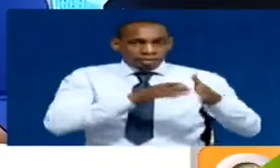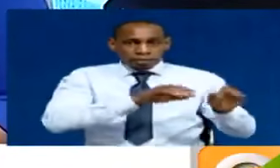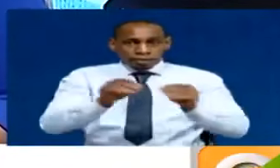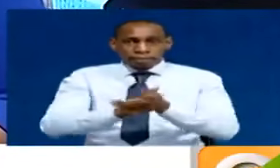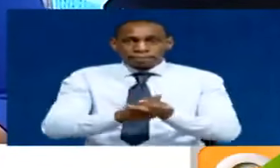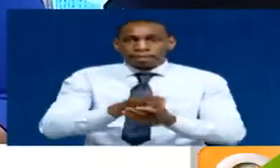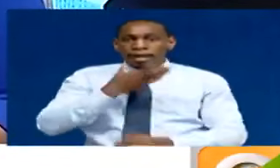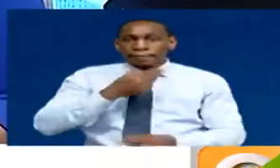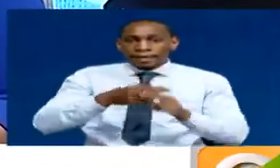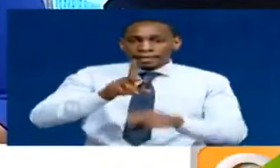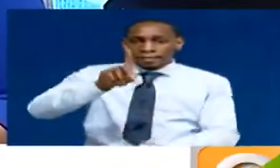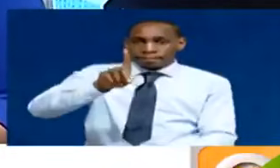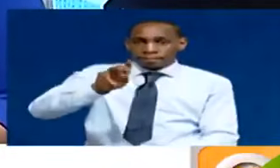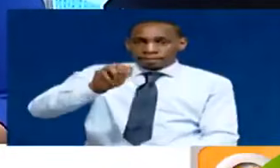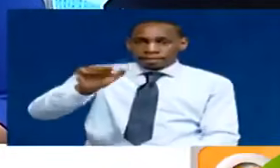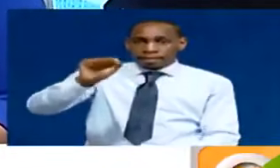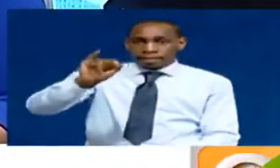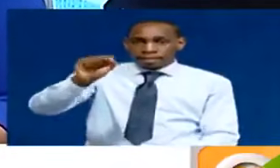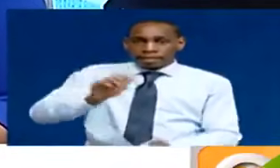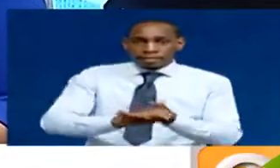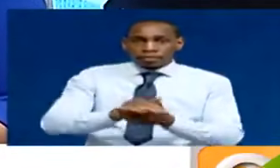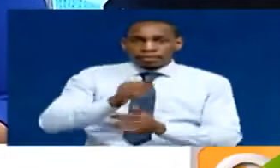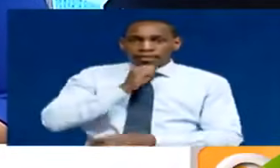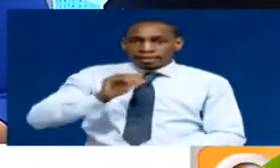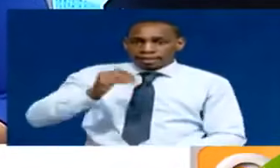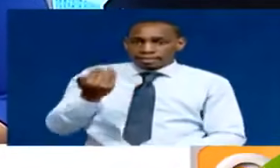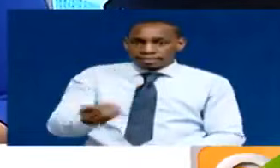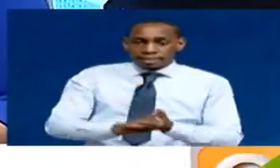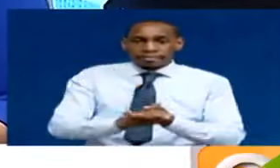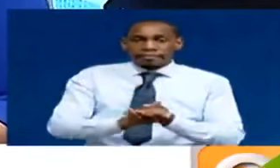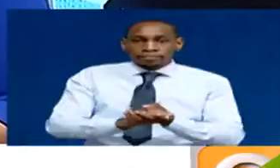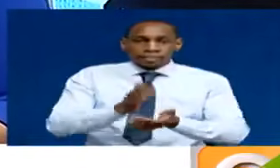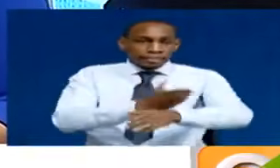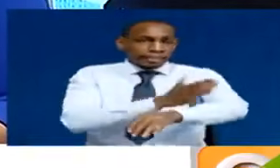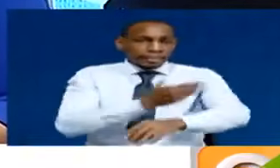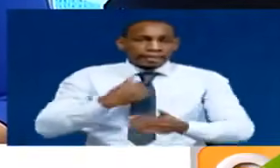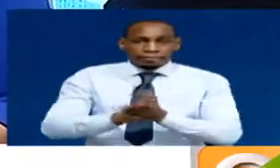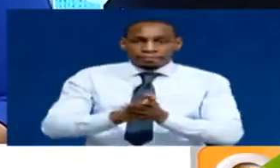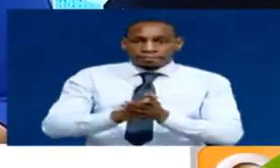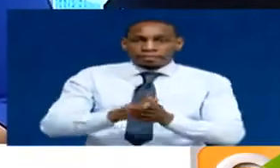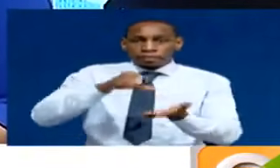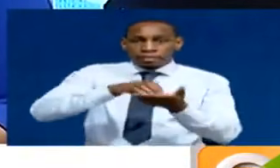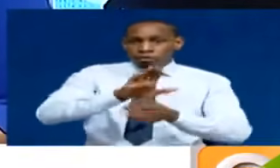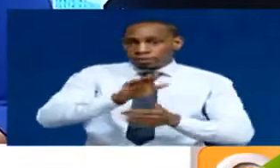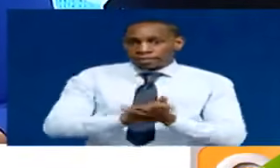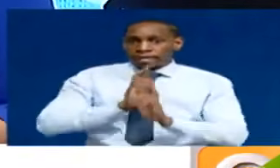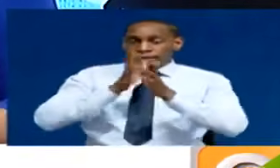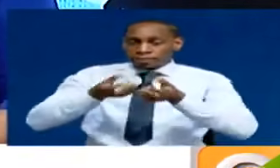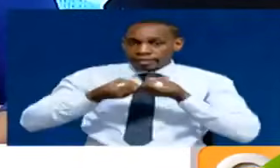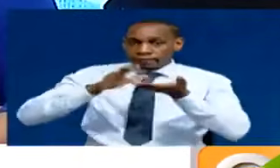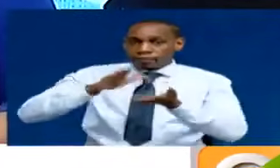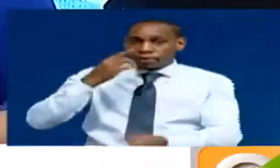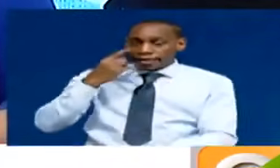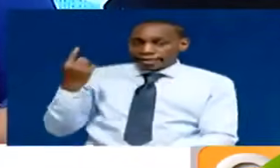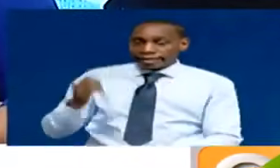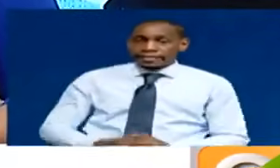mjukuu wake kwa sasa wanauguza majeraha ya kichwa na miguu kufuatia kisa hicho cha tarehe 22 mwezi huu. Katete Njoroge ana mengi